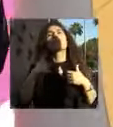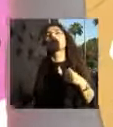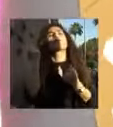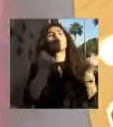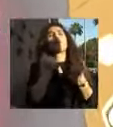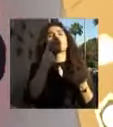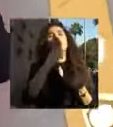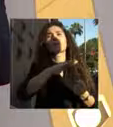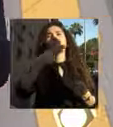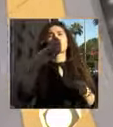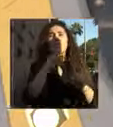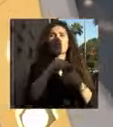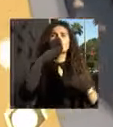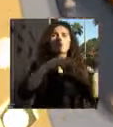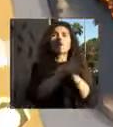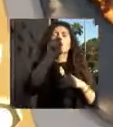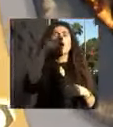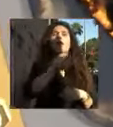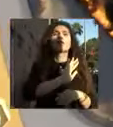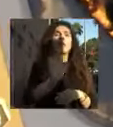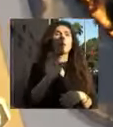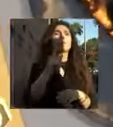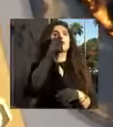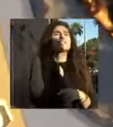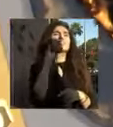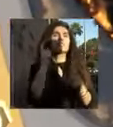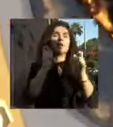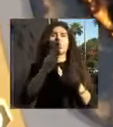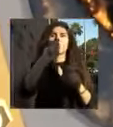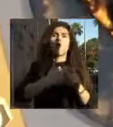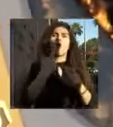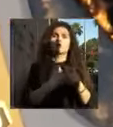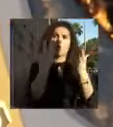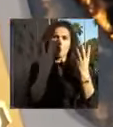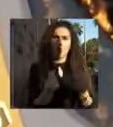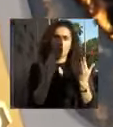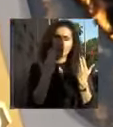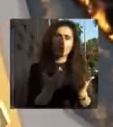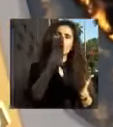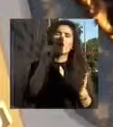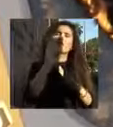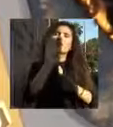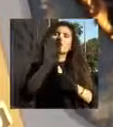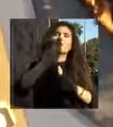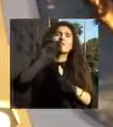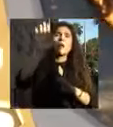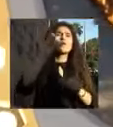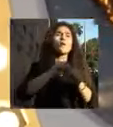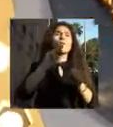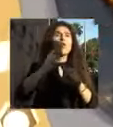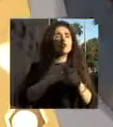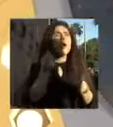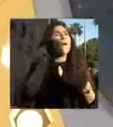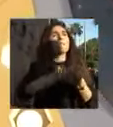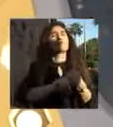taşıma aracına kavuşmuyor. Bir medeniyet projesi gerçekleştiriyor. Bir demokrasi projesi, barış